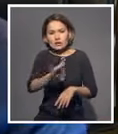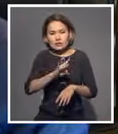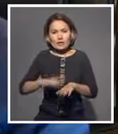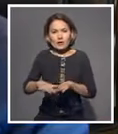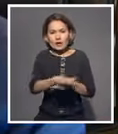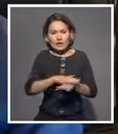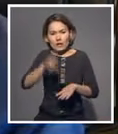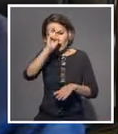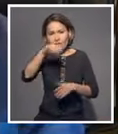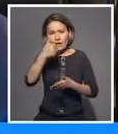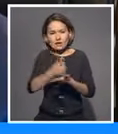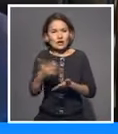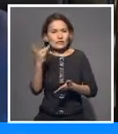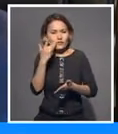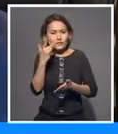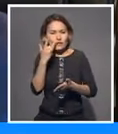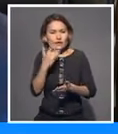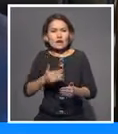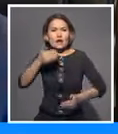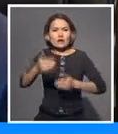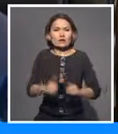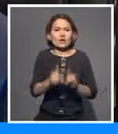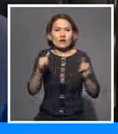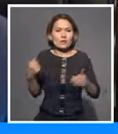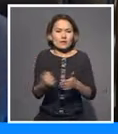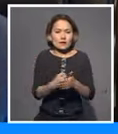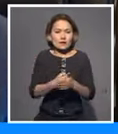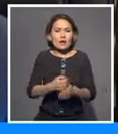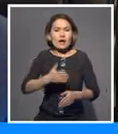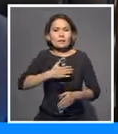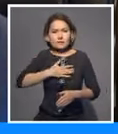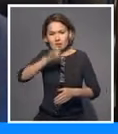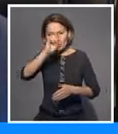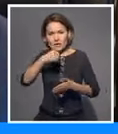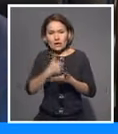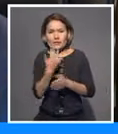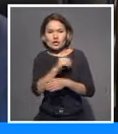көреген саясаткер екенін дәлелдеді. Президенттің сындарлы стратегиясының арқасында бүгінде